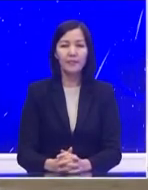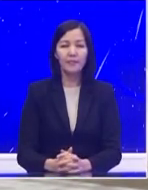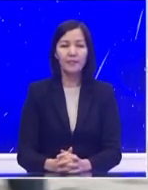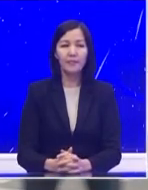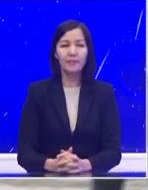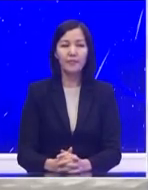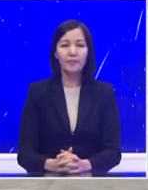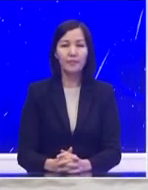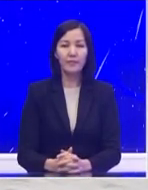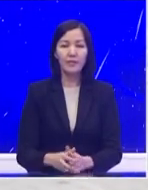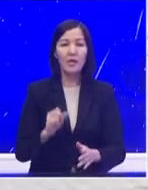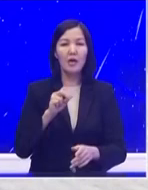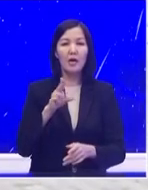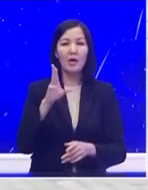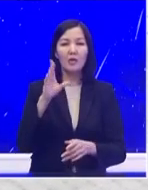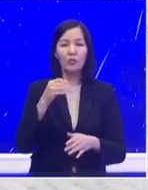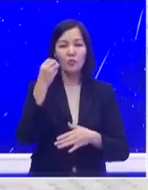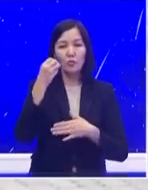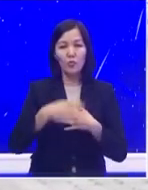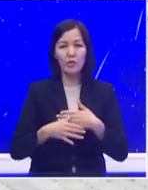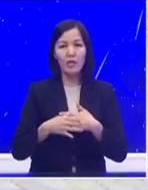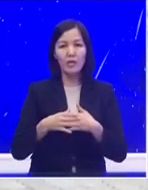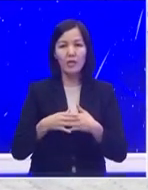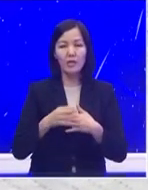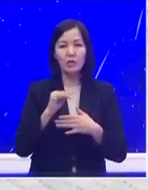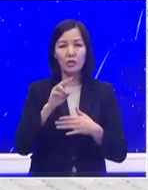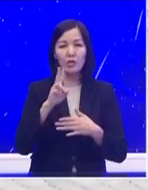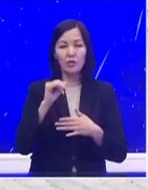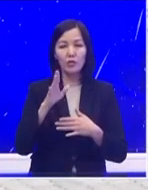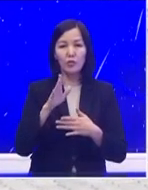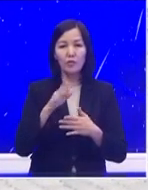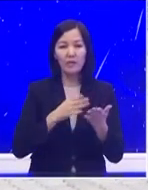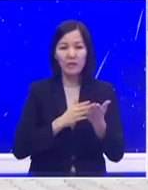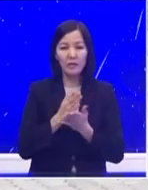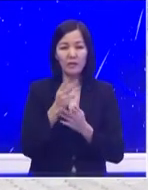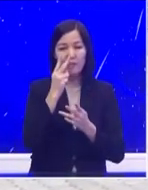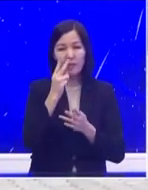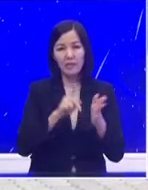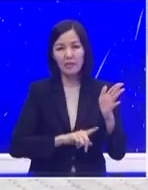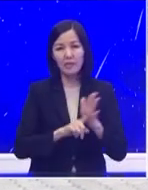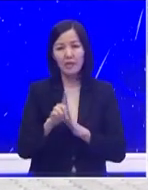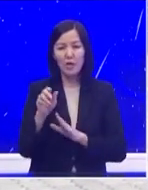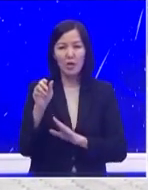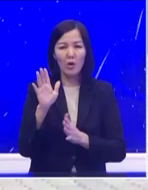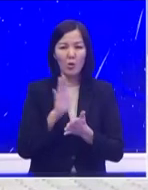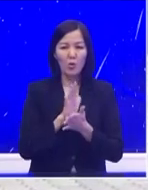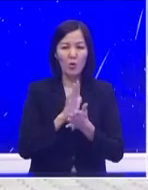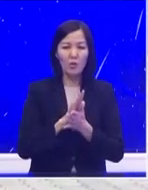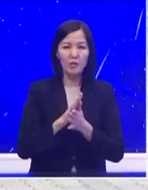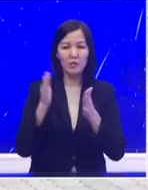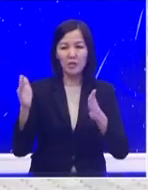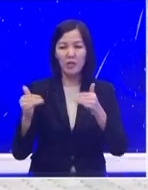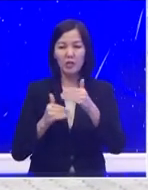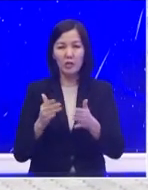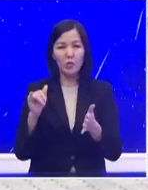Ақсу ауданының орталығы Жансүгіров кентіне кіреберістерден тазалық нормалары сақталмаған. Мына жерде бірде-бір қоқыс жәшігі